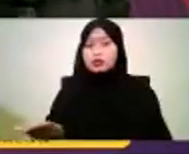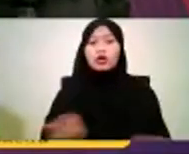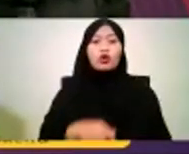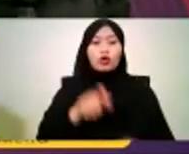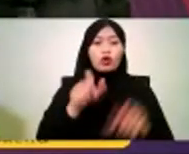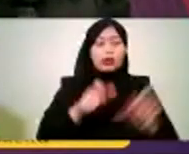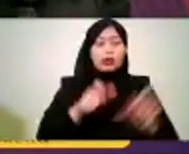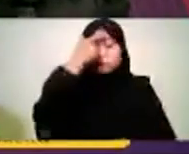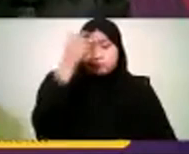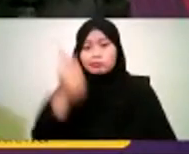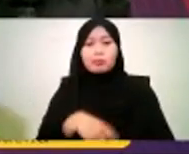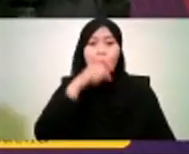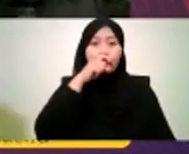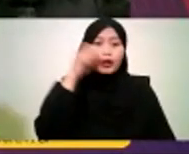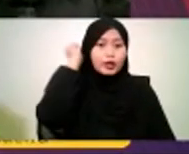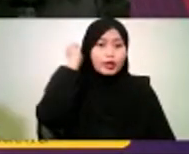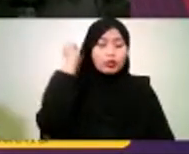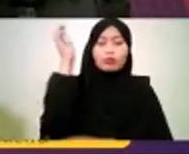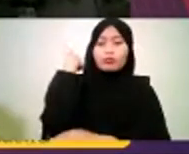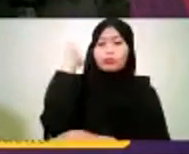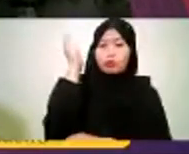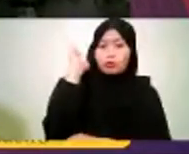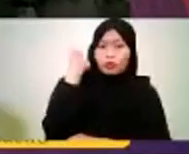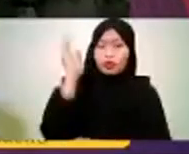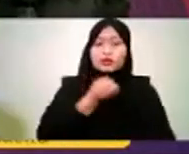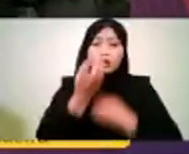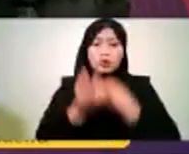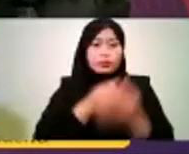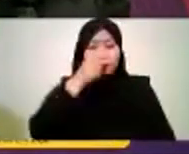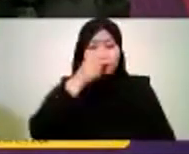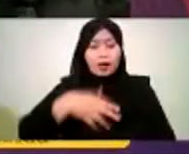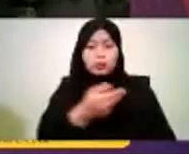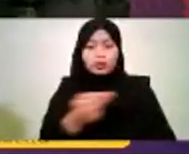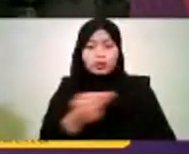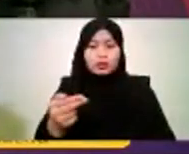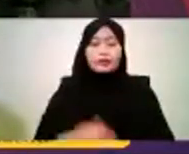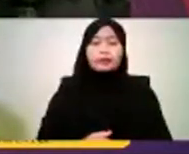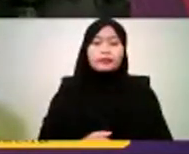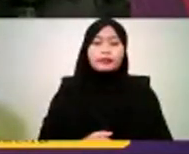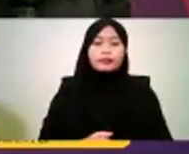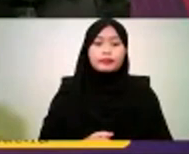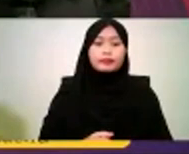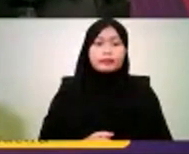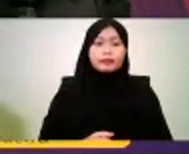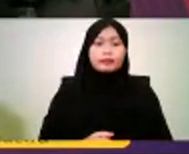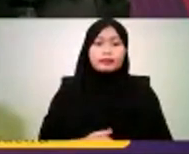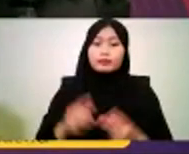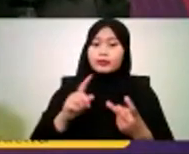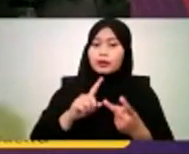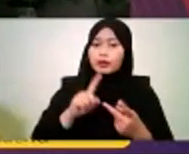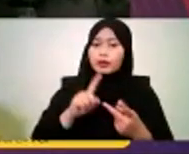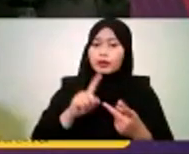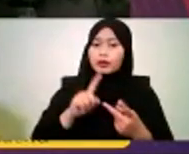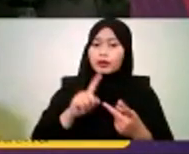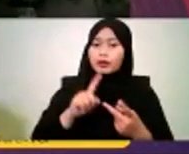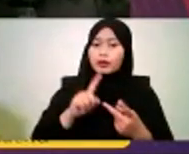Bapak dan Ibu narasumber dari Bank Indonesia terutama Bapak Perry warjiyo